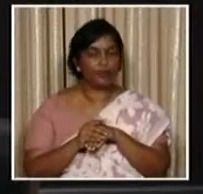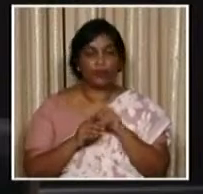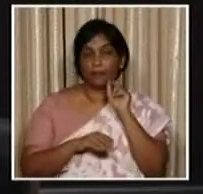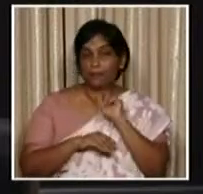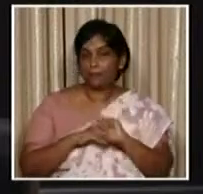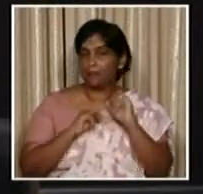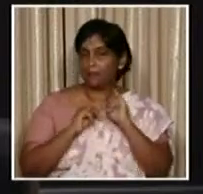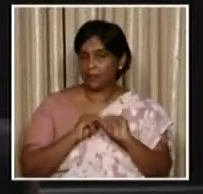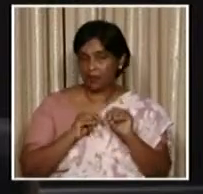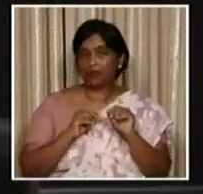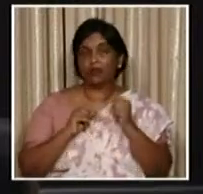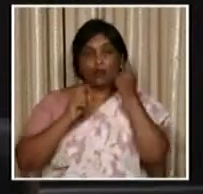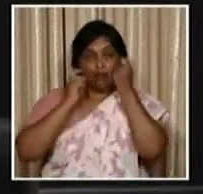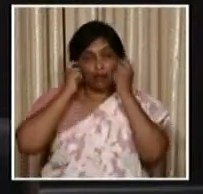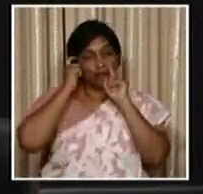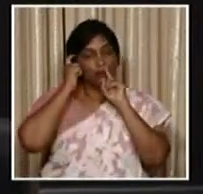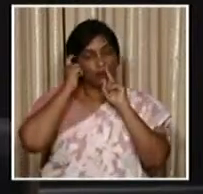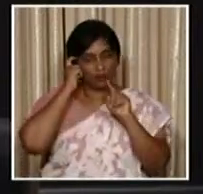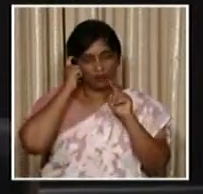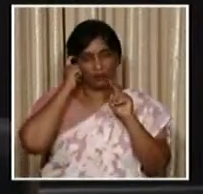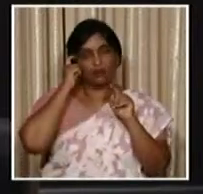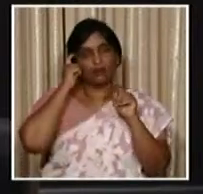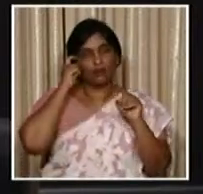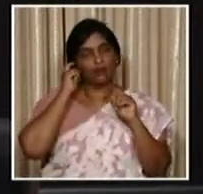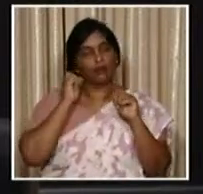කුමන්ත්‍රණ කරුවෝ මේ චෝදනාව